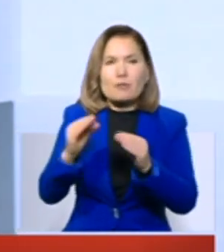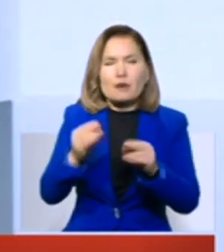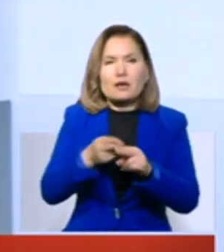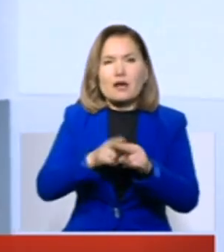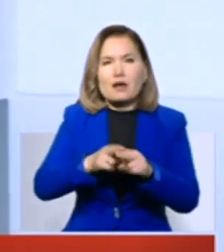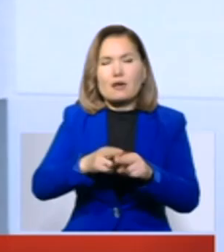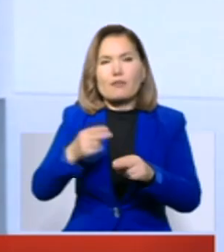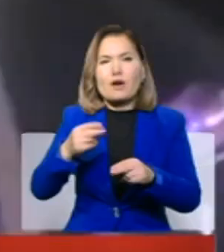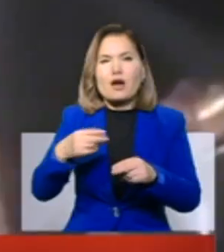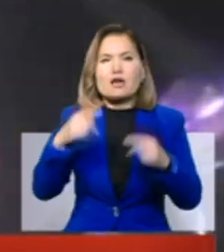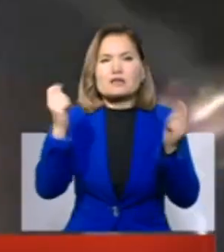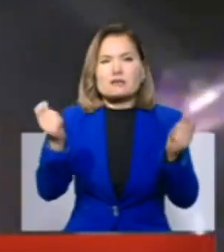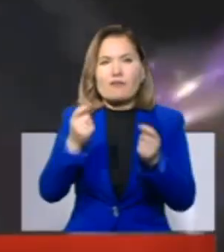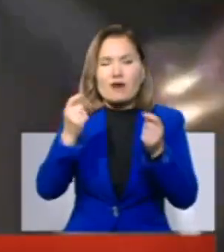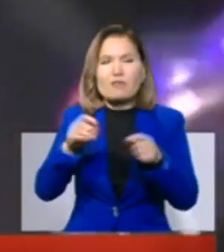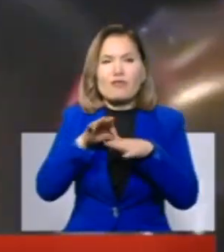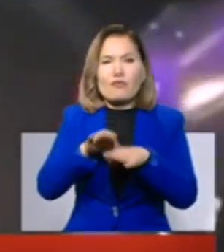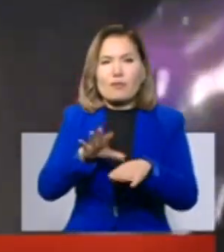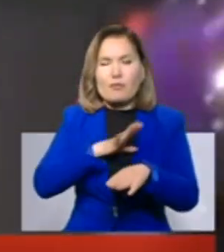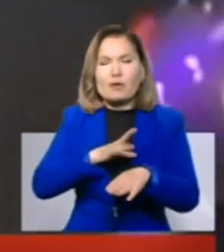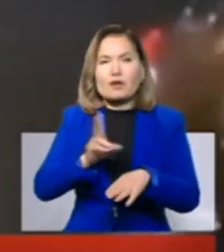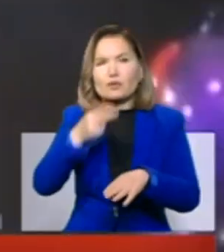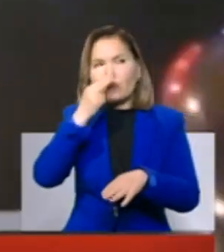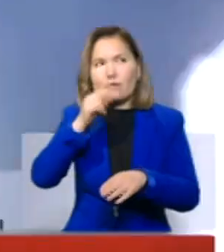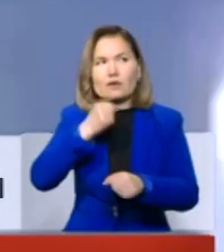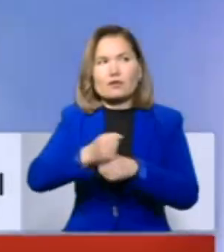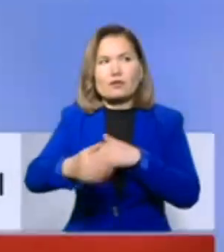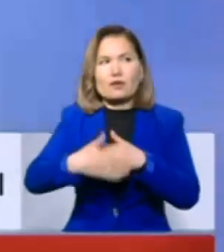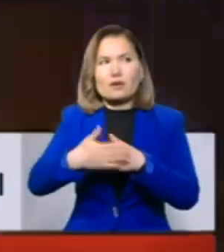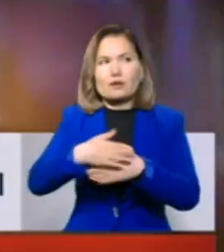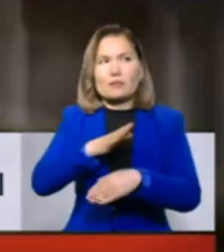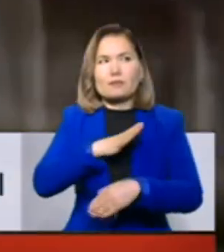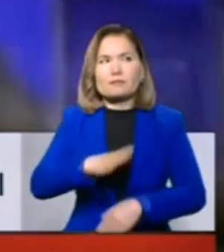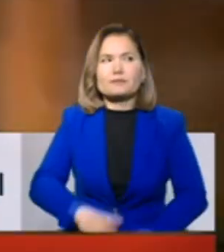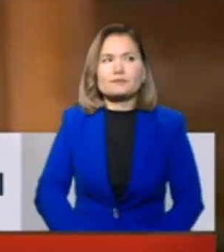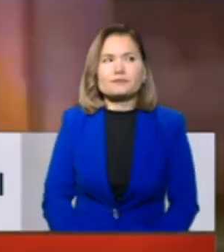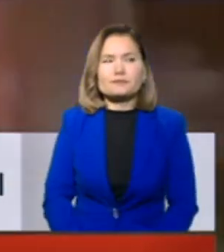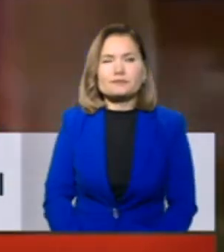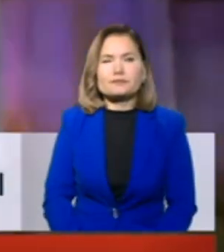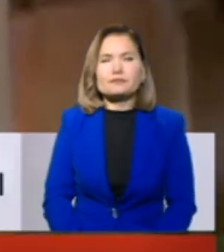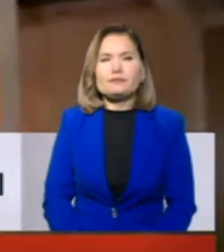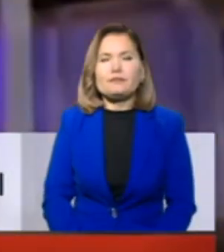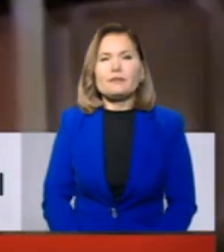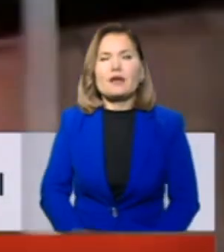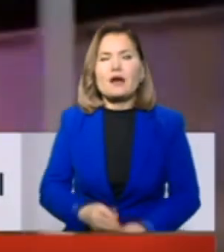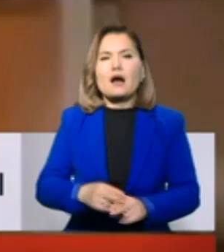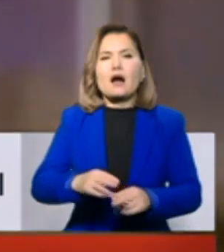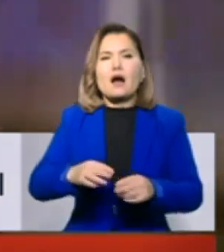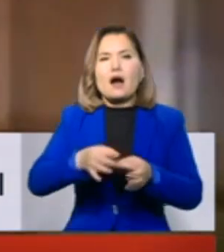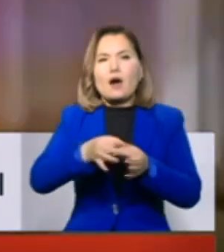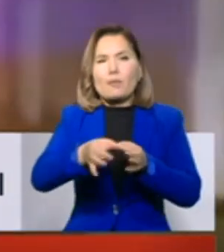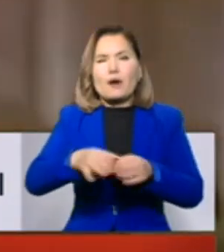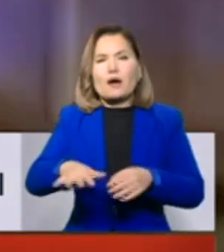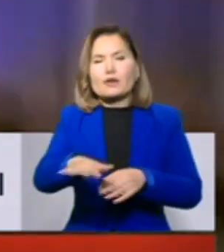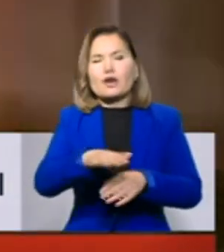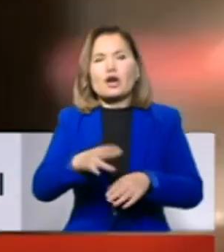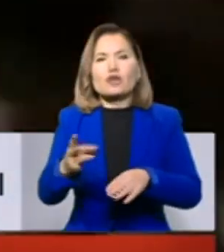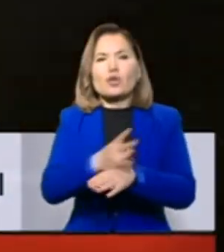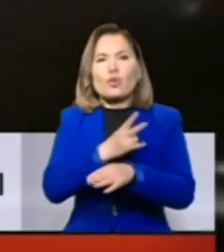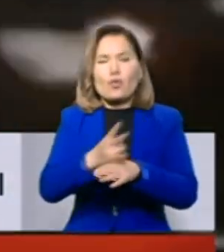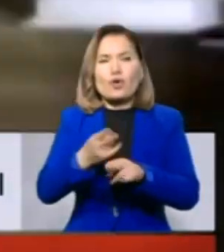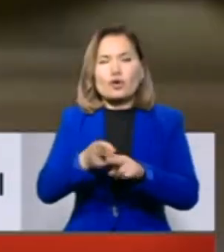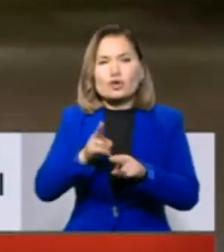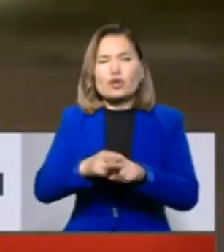тартылды. Қазығырт ауданының тұрғындары түнгі 12-ден асқанда